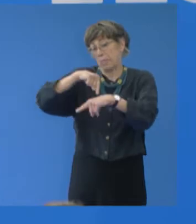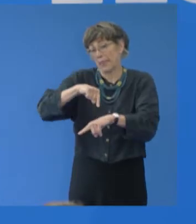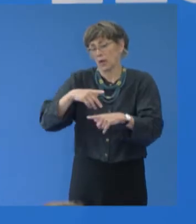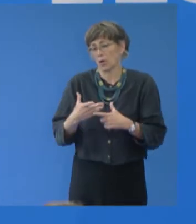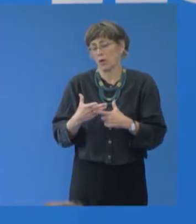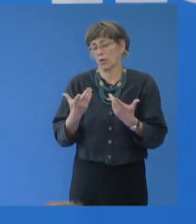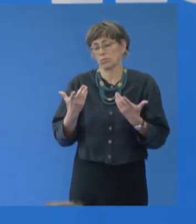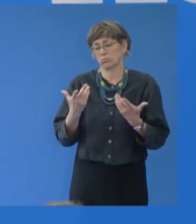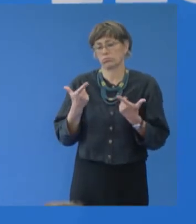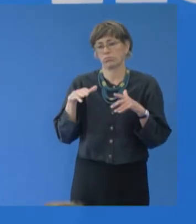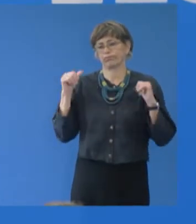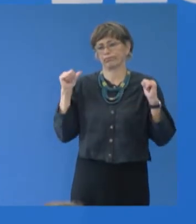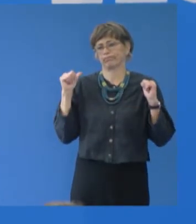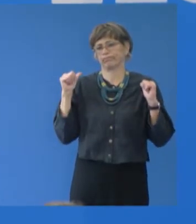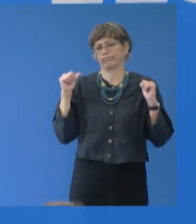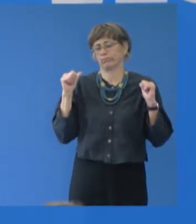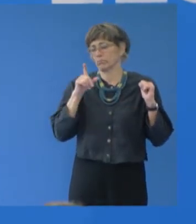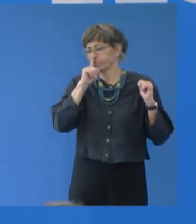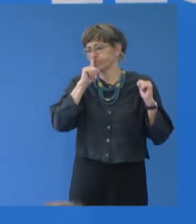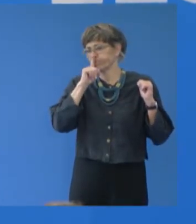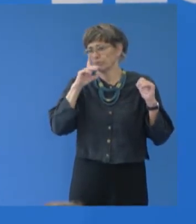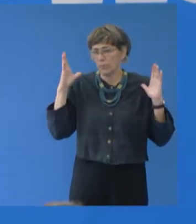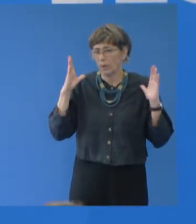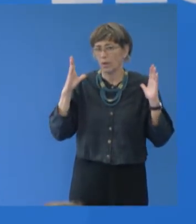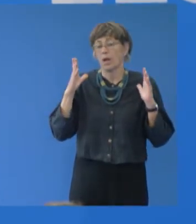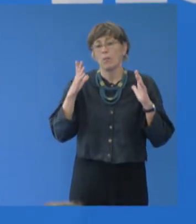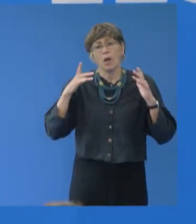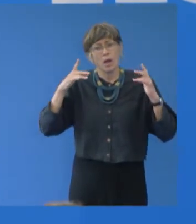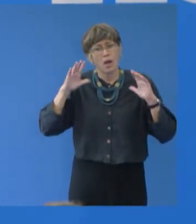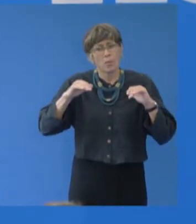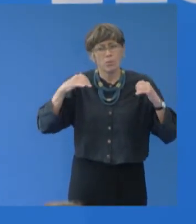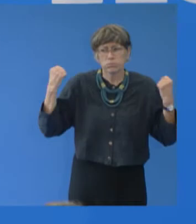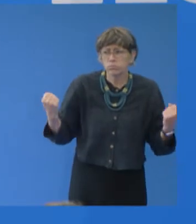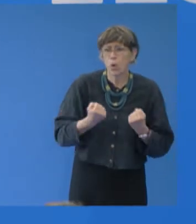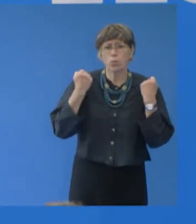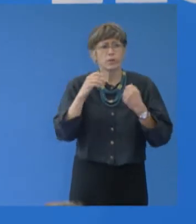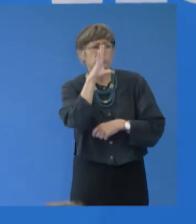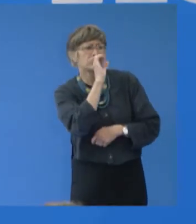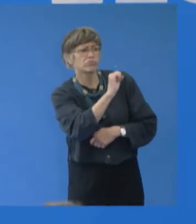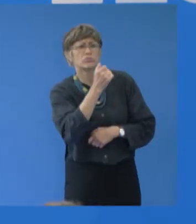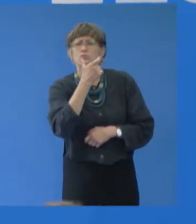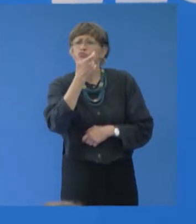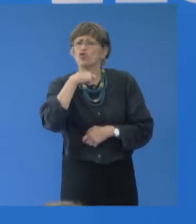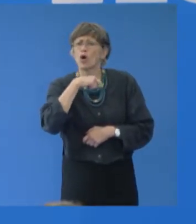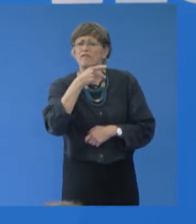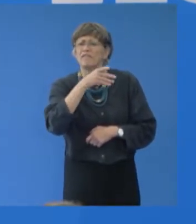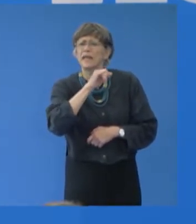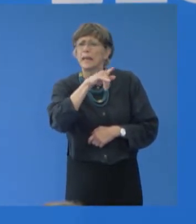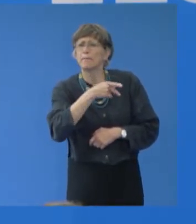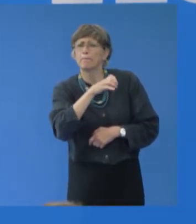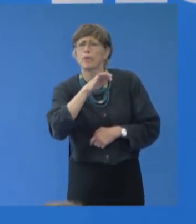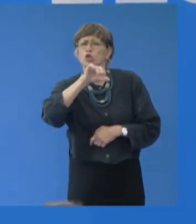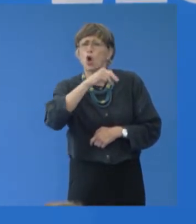on se met en retrait. C'est ce que j'ai fait. Mais on en a fait des campagnes. J'aperçois Jean-Philippe Tanguy, Nicolas